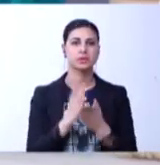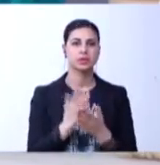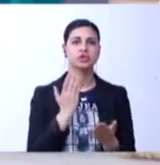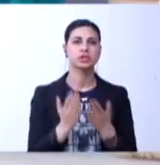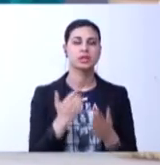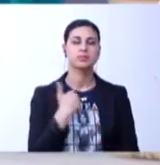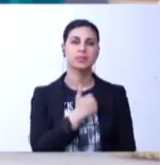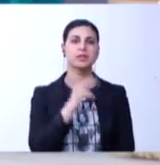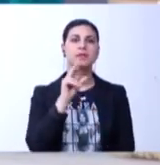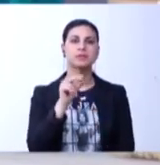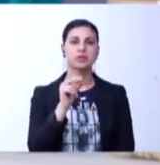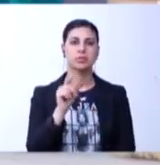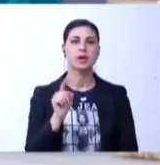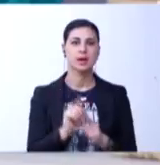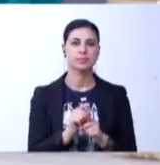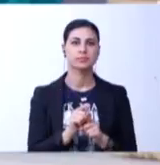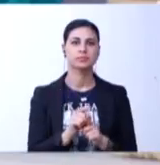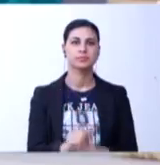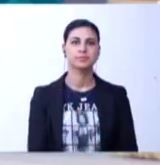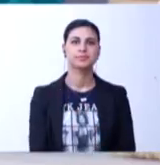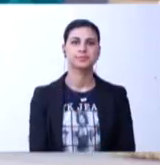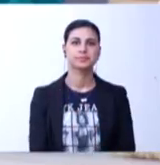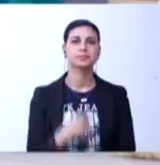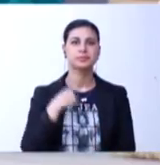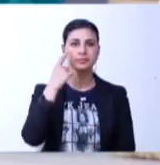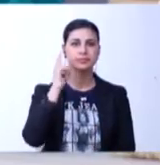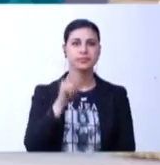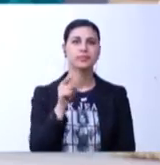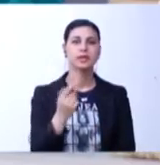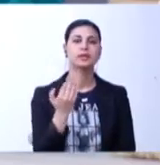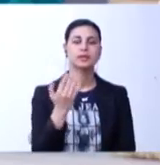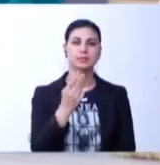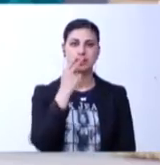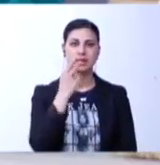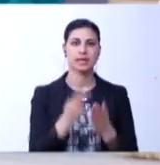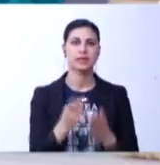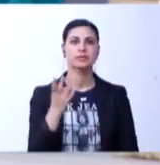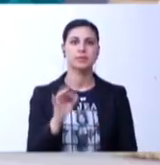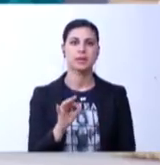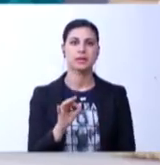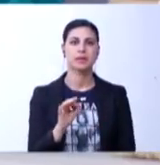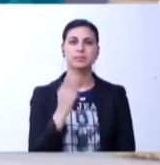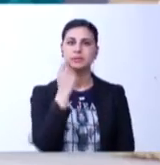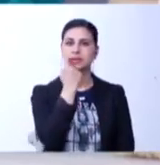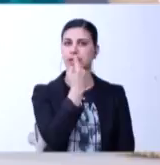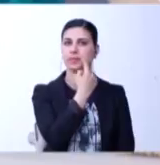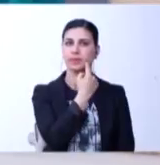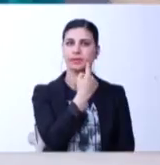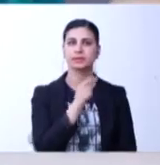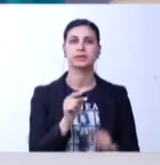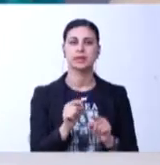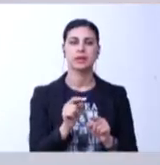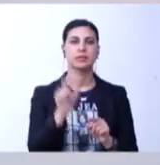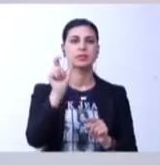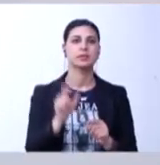შედარებით მე მინდა ვისაუბრო ჭირვალე კაპებზე. მე არ ვიცი ხა თქვენ რამდენად ხედავთ, მაგრამ ზედა ყბაზე აქ